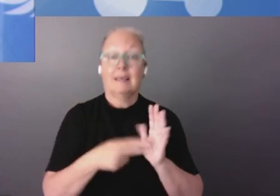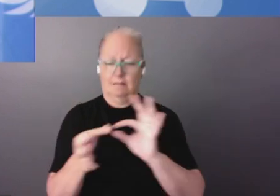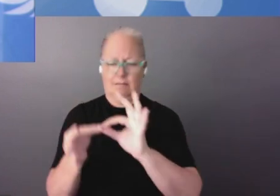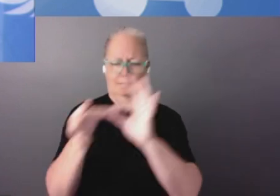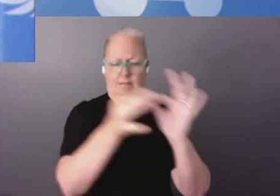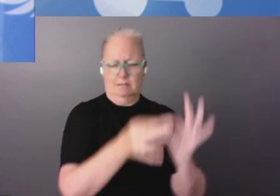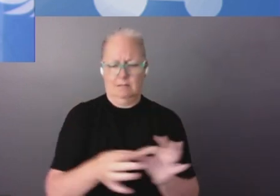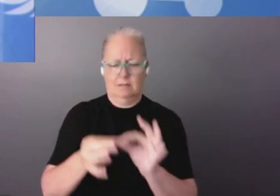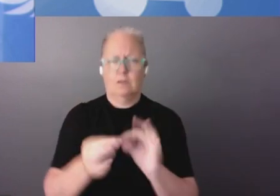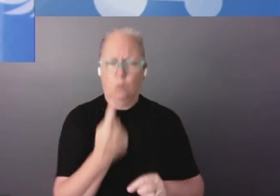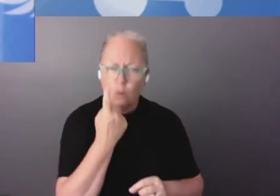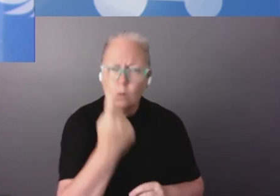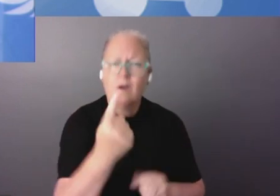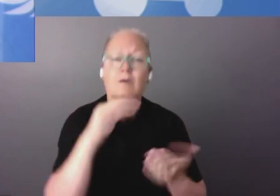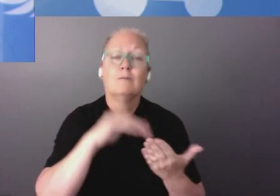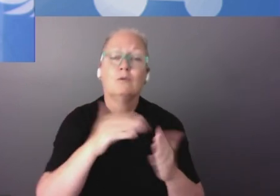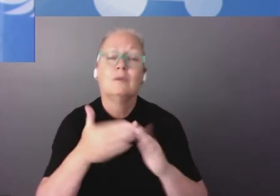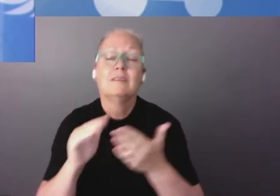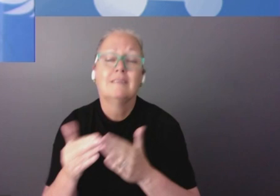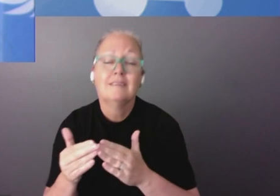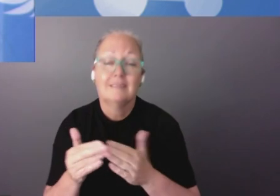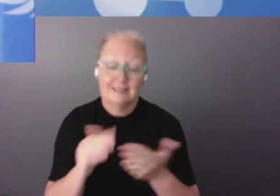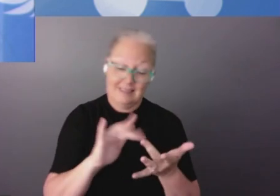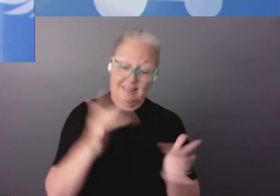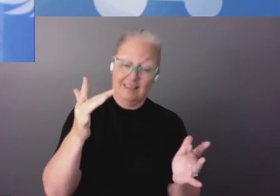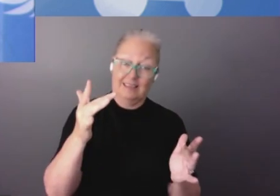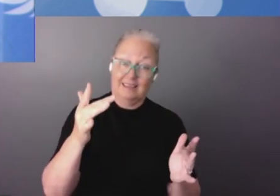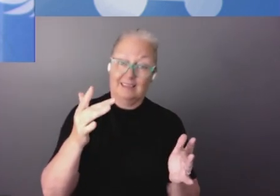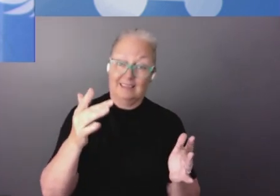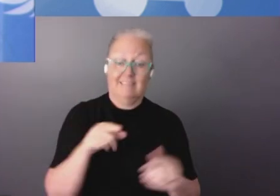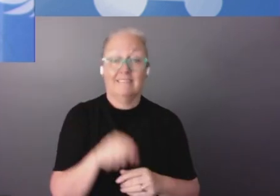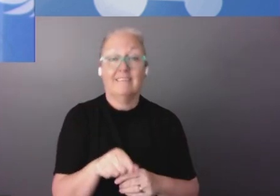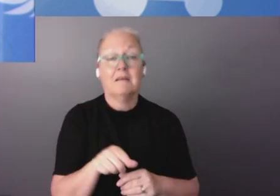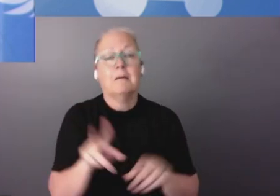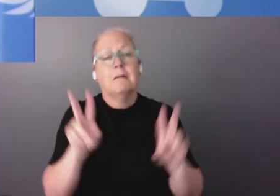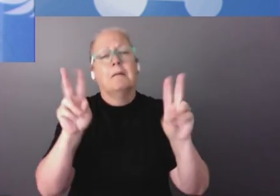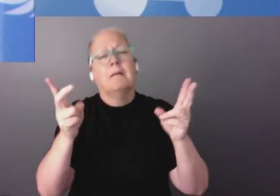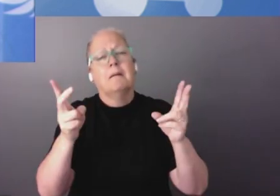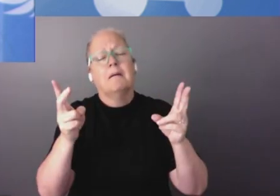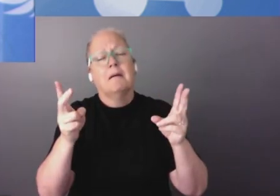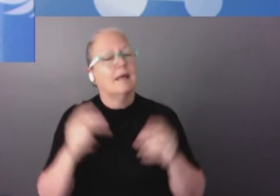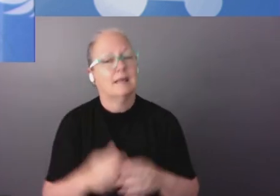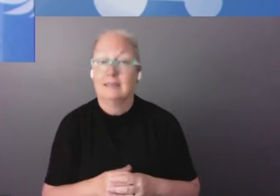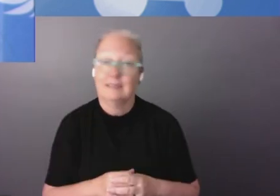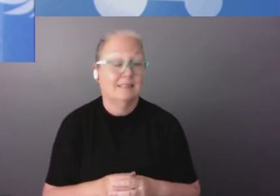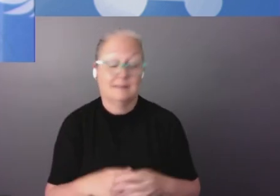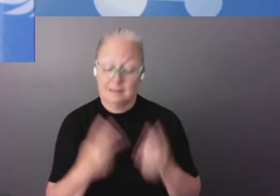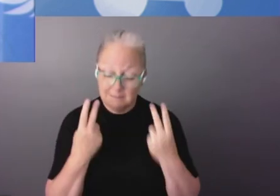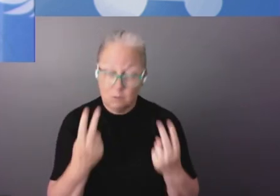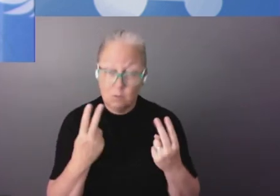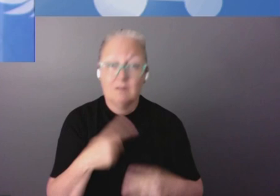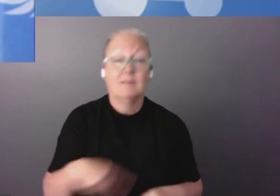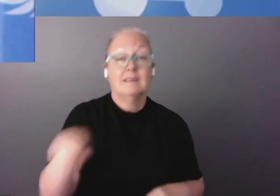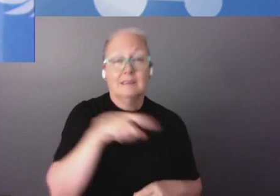bardzo poważne wyzwania. Chcemy, żeby internet był jedną zjednoczoną